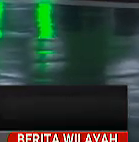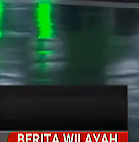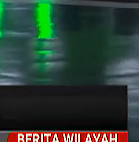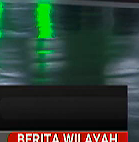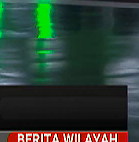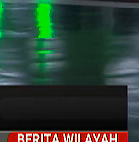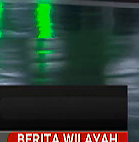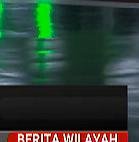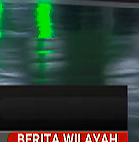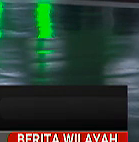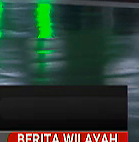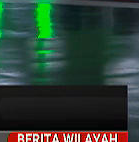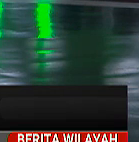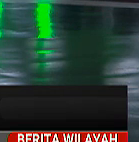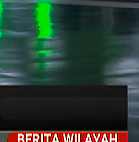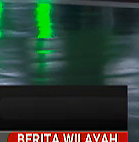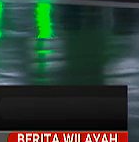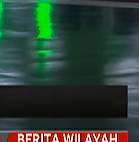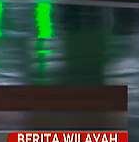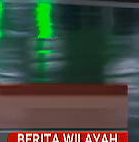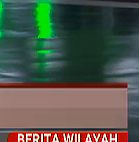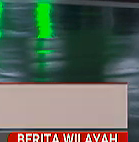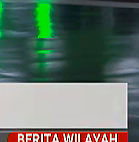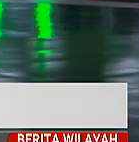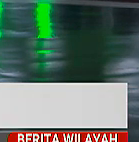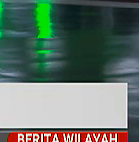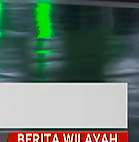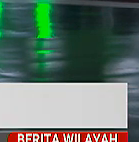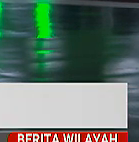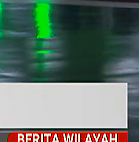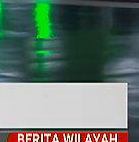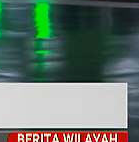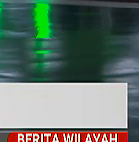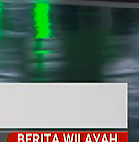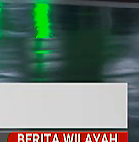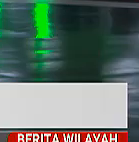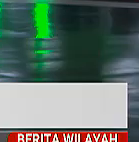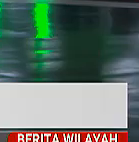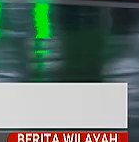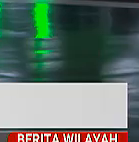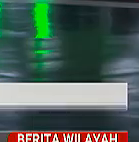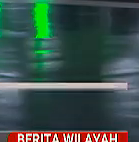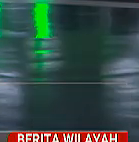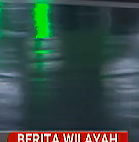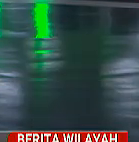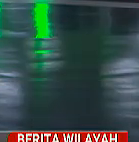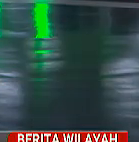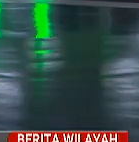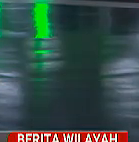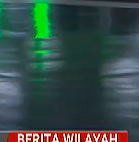bahasa isyarat Samuel Chu, dan terus setia bersama kami untuk perkembangan berita dari seluruh negara.